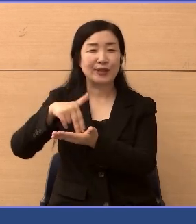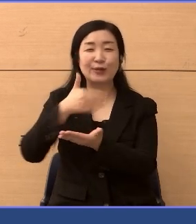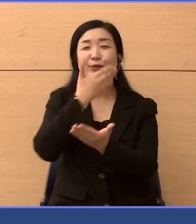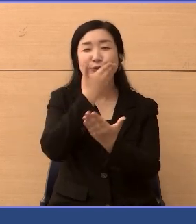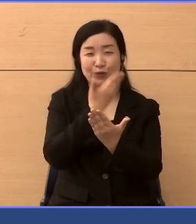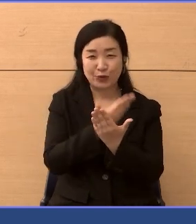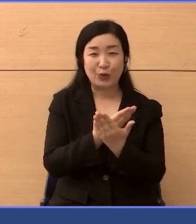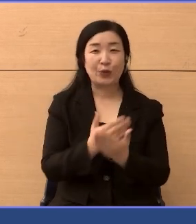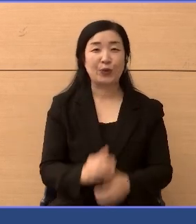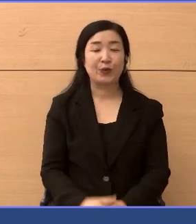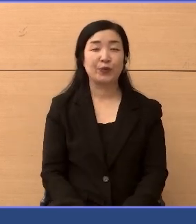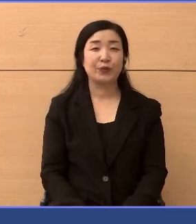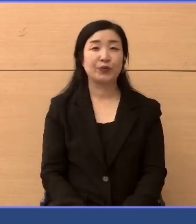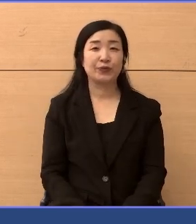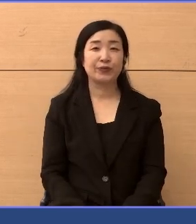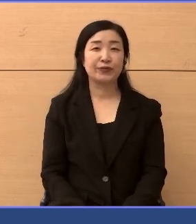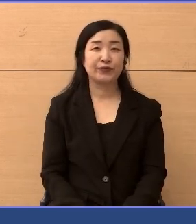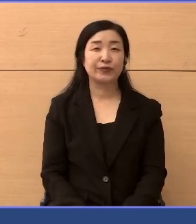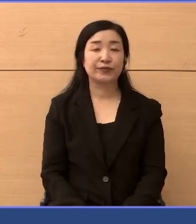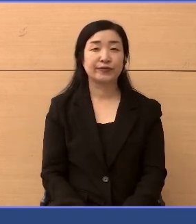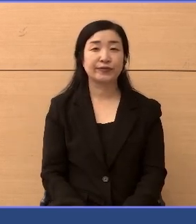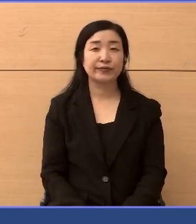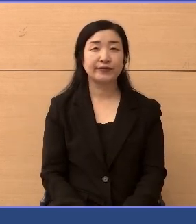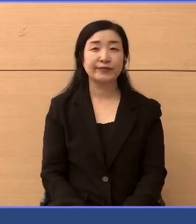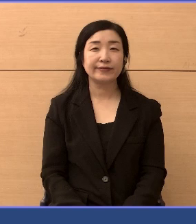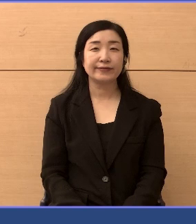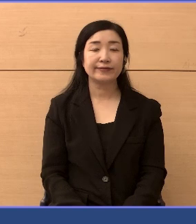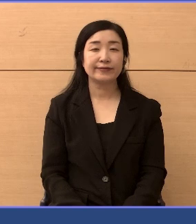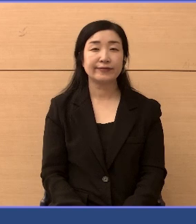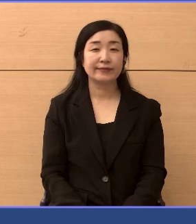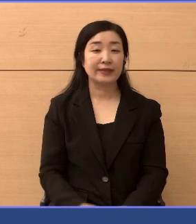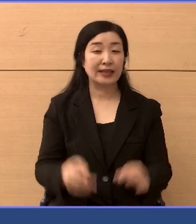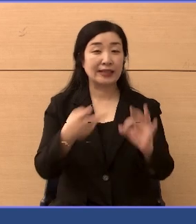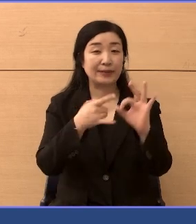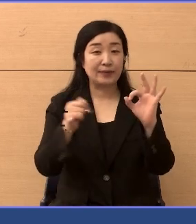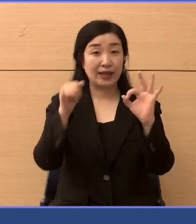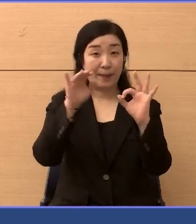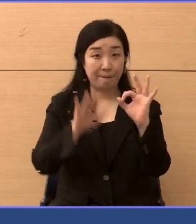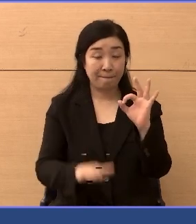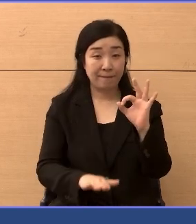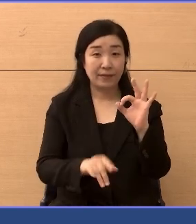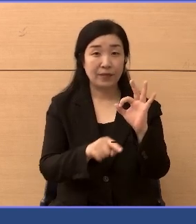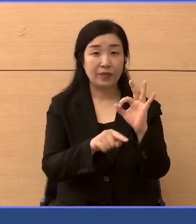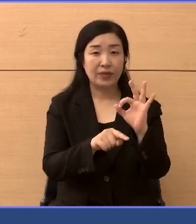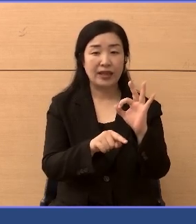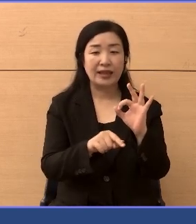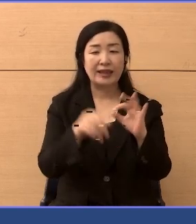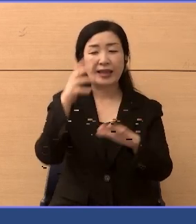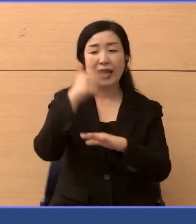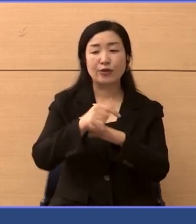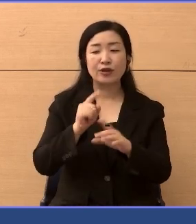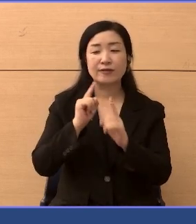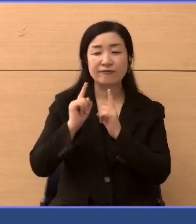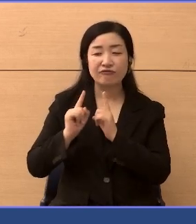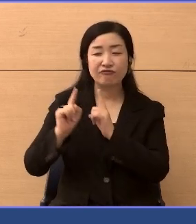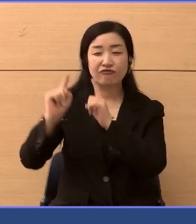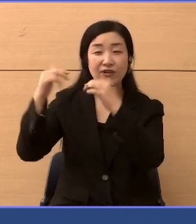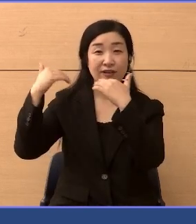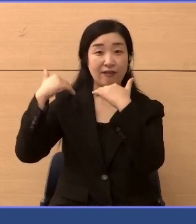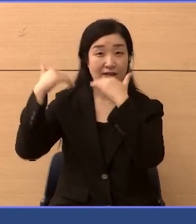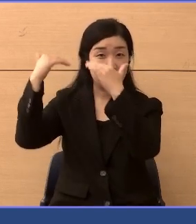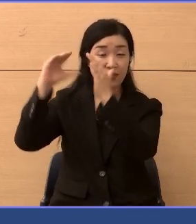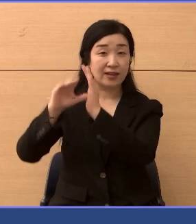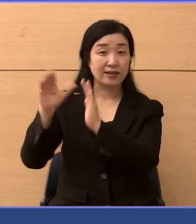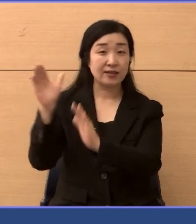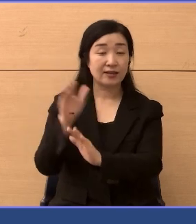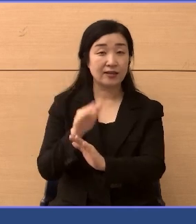중요하다 able will 하겠습니다. reach late teenage years or adult 10대 life without a 말에 내지는 diagnosis. 성인기에 And in